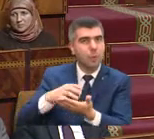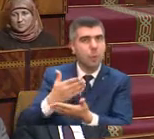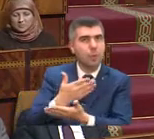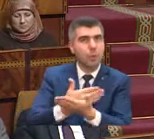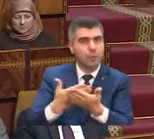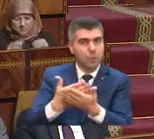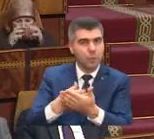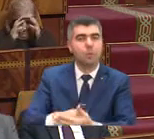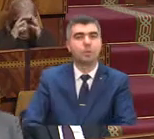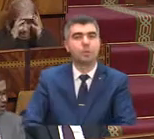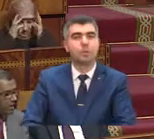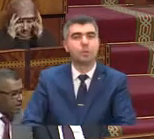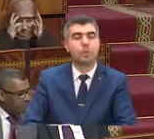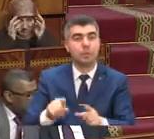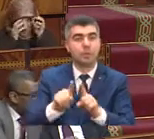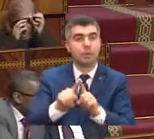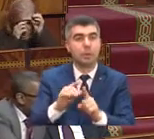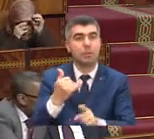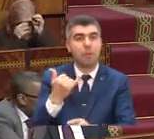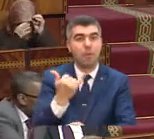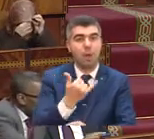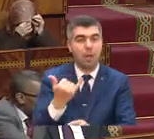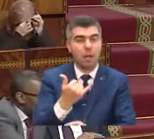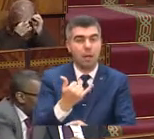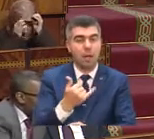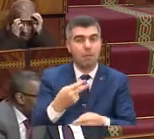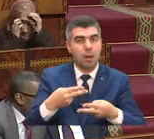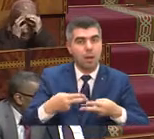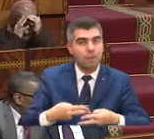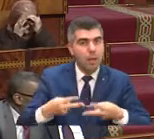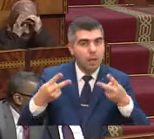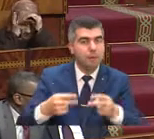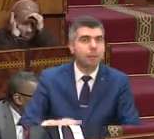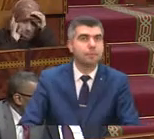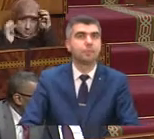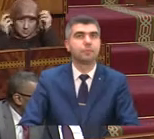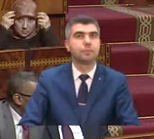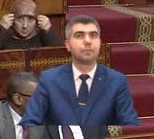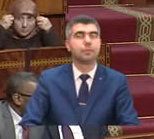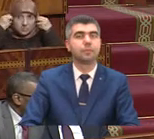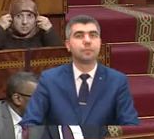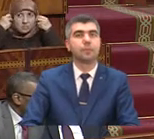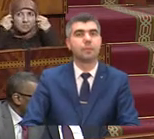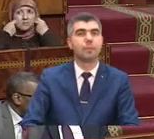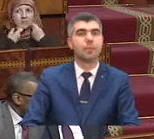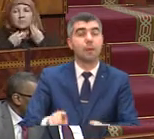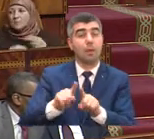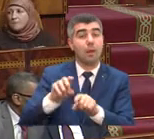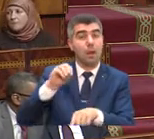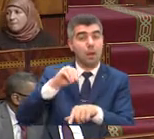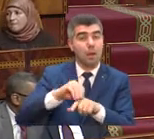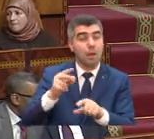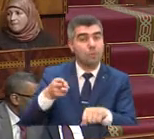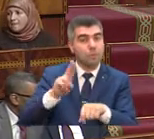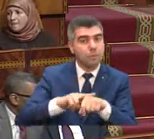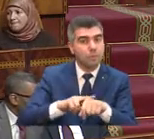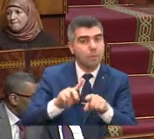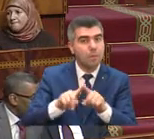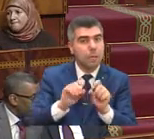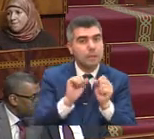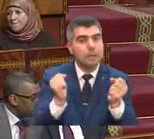واحد الآلية لخلق الثروات في الجهات، وكذلك للتنمية